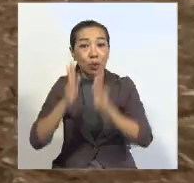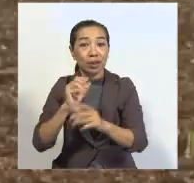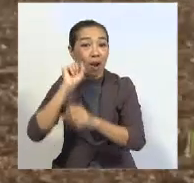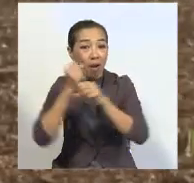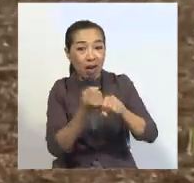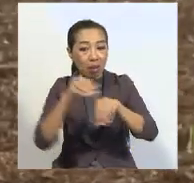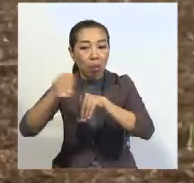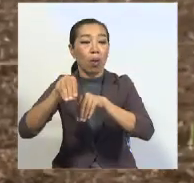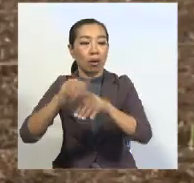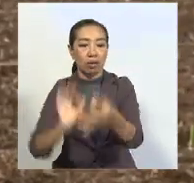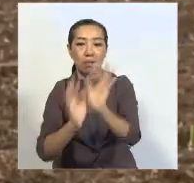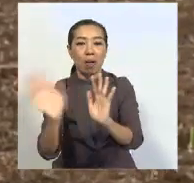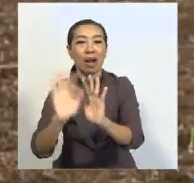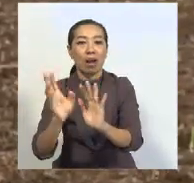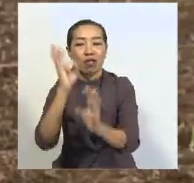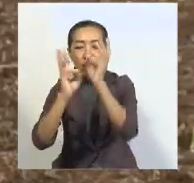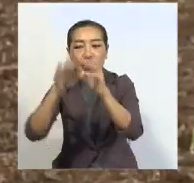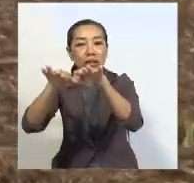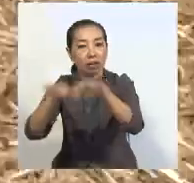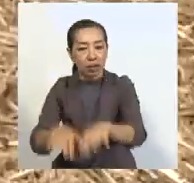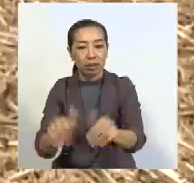ตรได้อีกทางนึงค่ะ